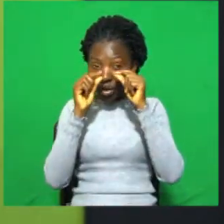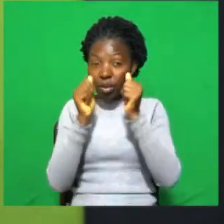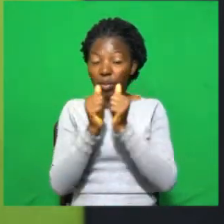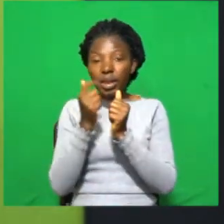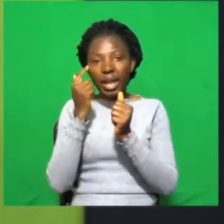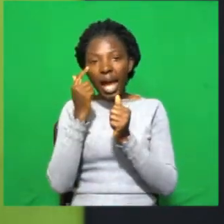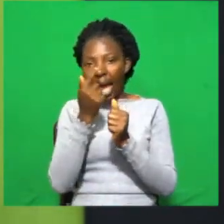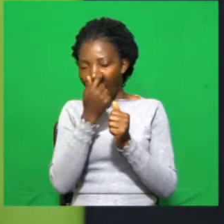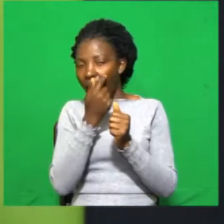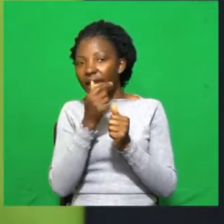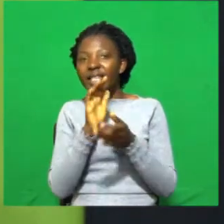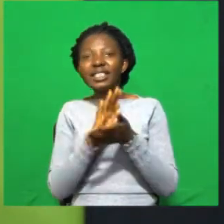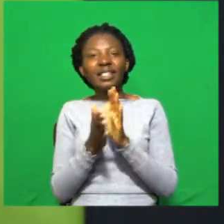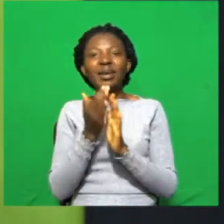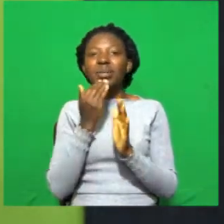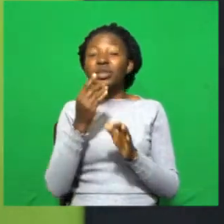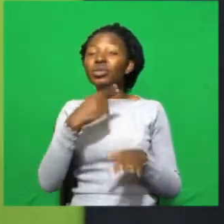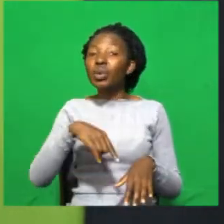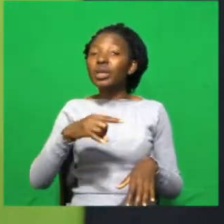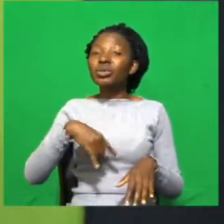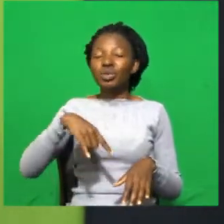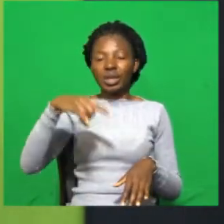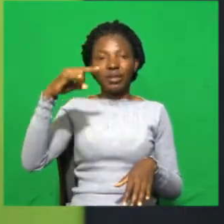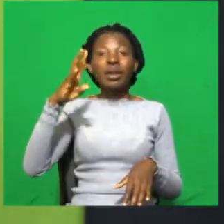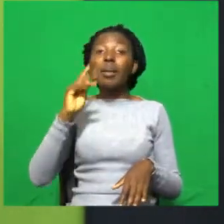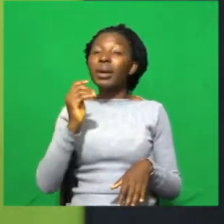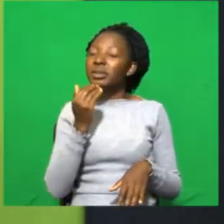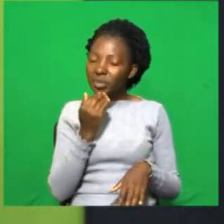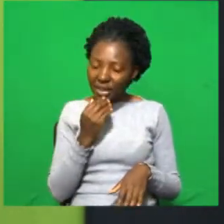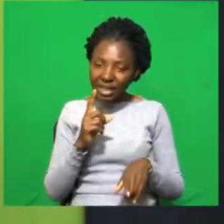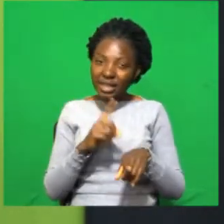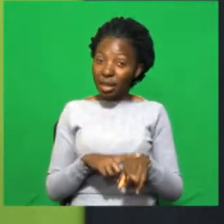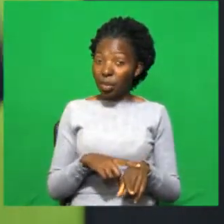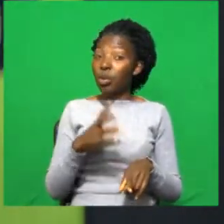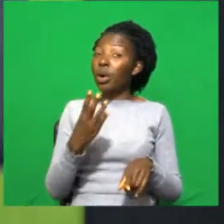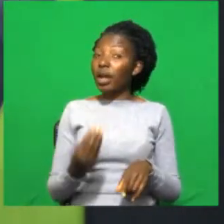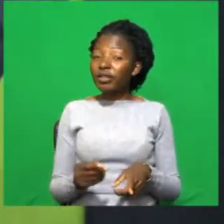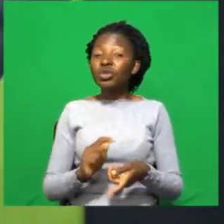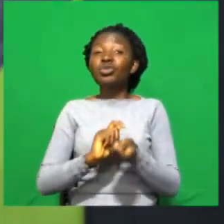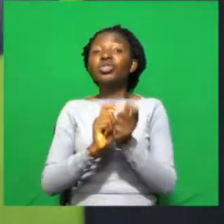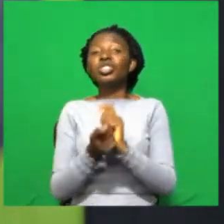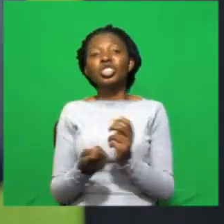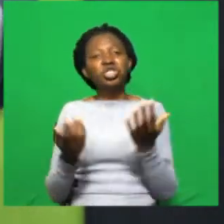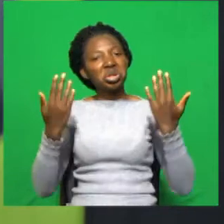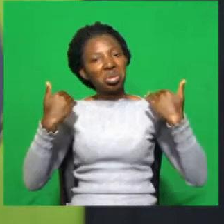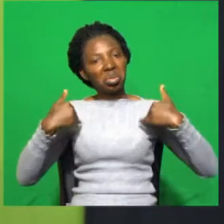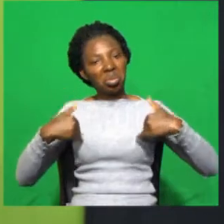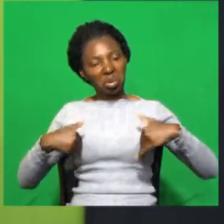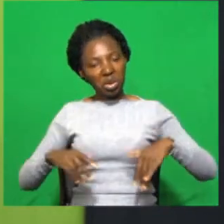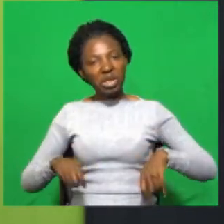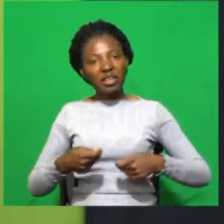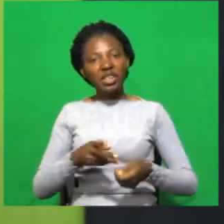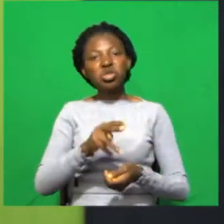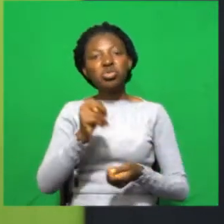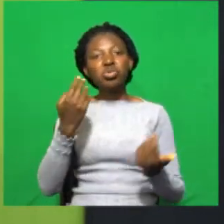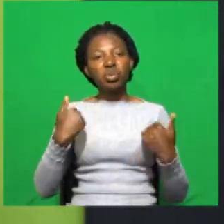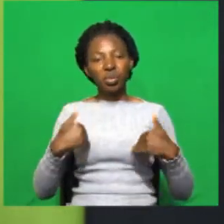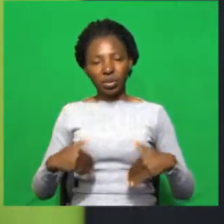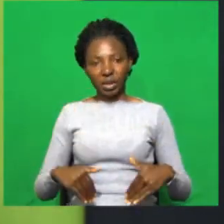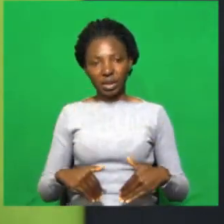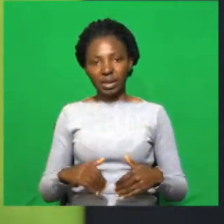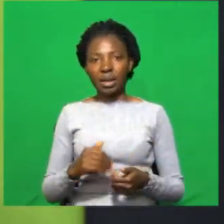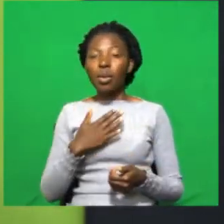hapasi kurehwa kuenda kudenga. Pari kurehwa nguva yazvinotora kushandurwa, vanhu vachipiwa miri mitsva.